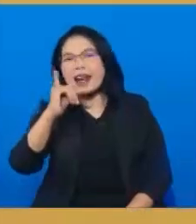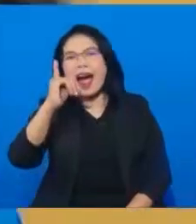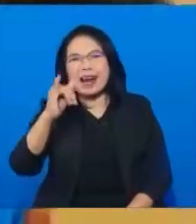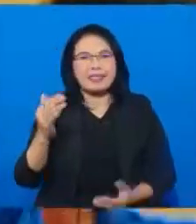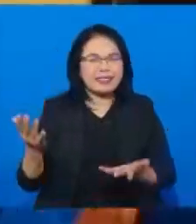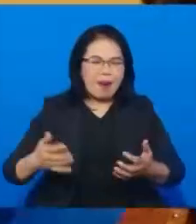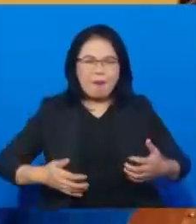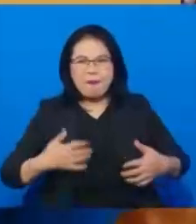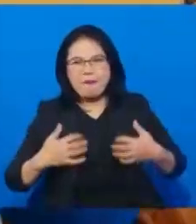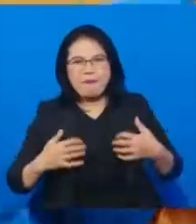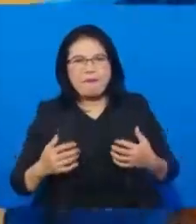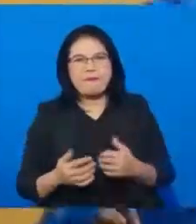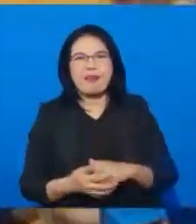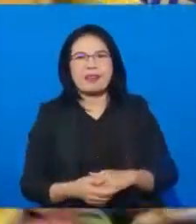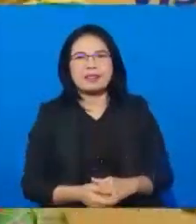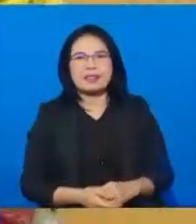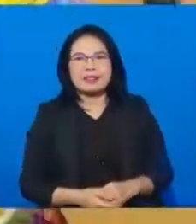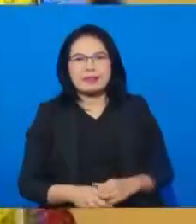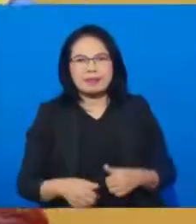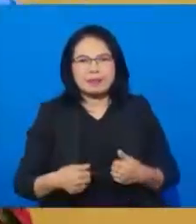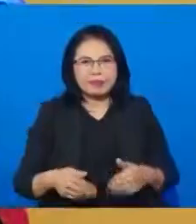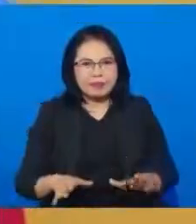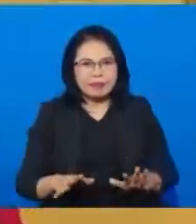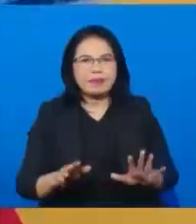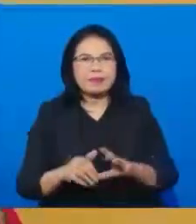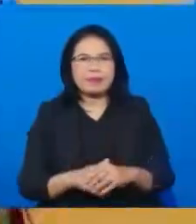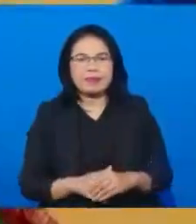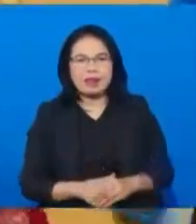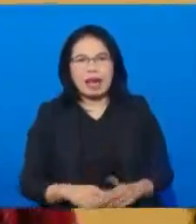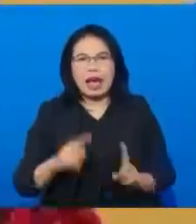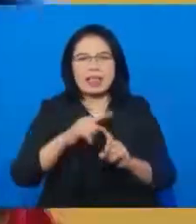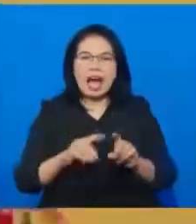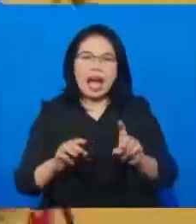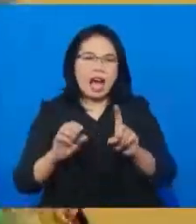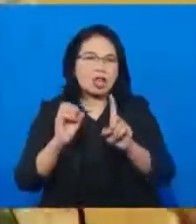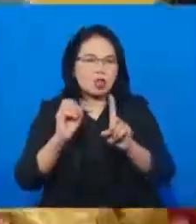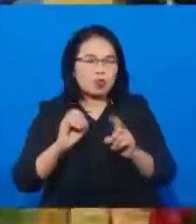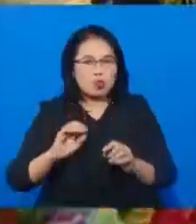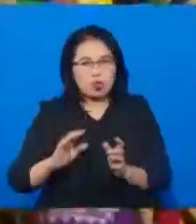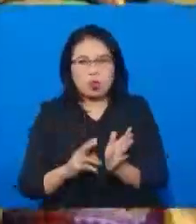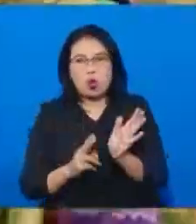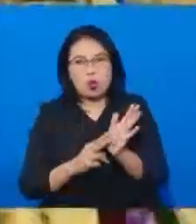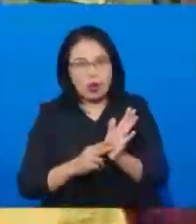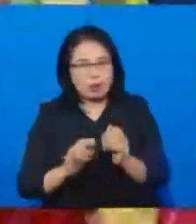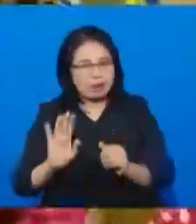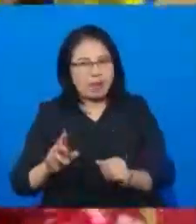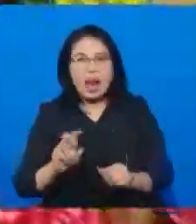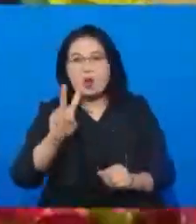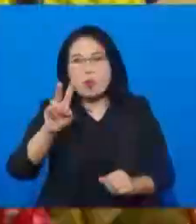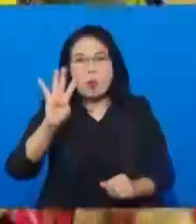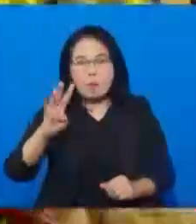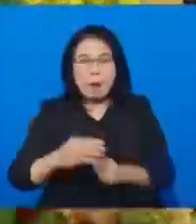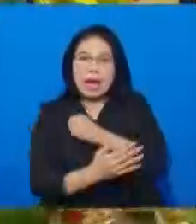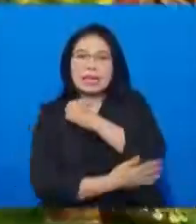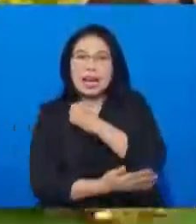Dunia U17 2023 berlangsung di Indonesia 10 November hingga 2 Desember mendatang. 24 negara peserta